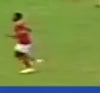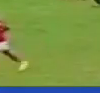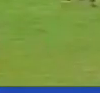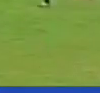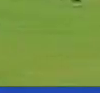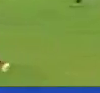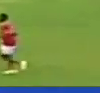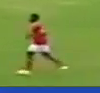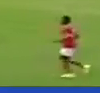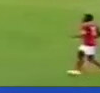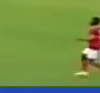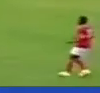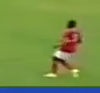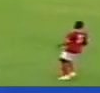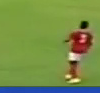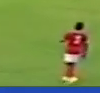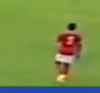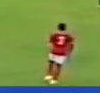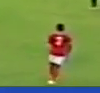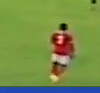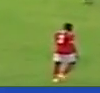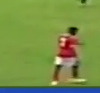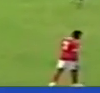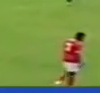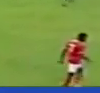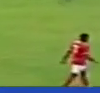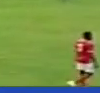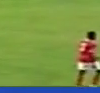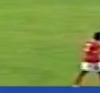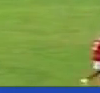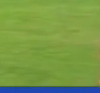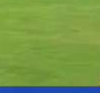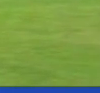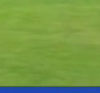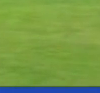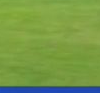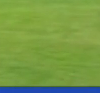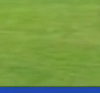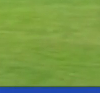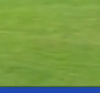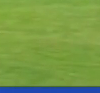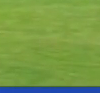mwa kiwanja, piga hesabu ya kwanza 19 mgongoni Paul Were. Akijaribu lakini bado mpira unazidi unatoka nje.